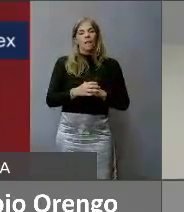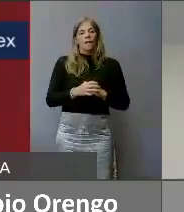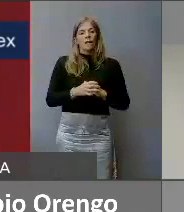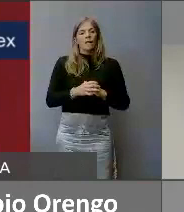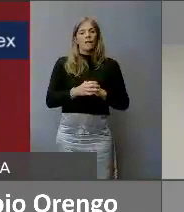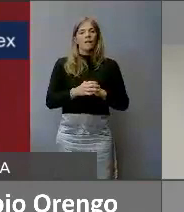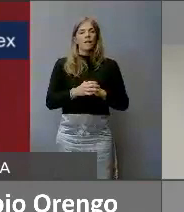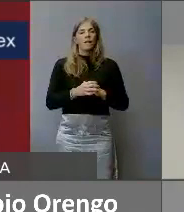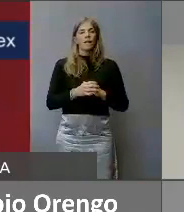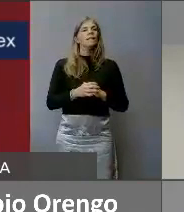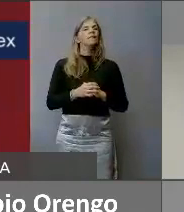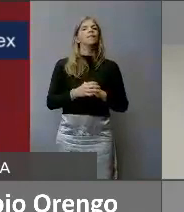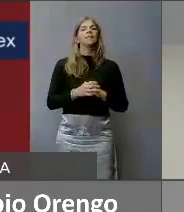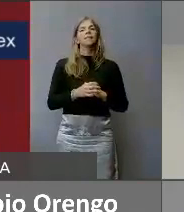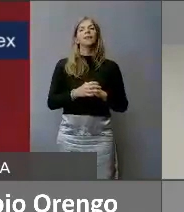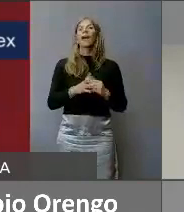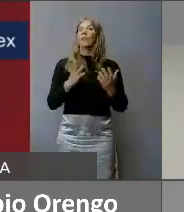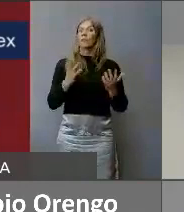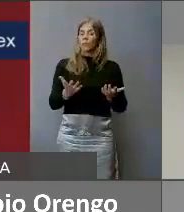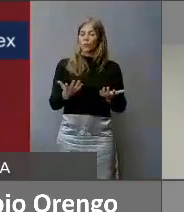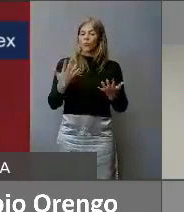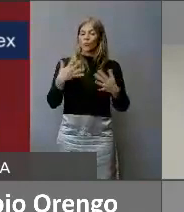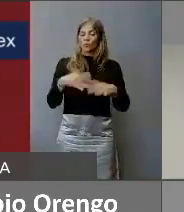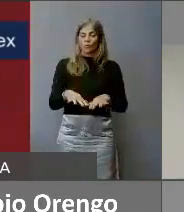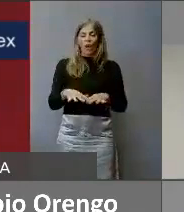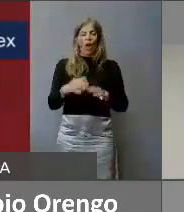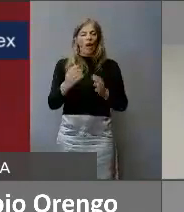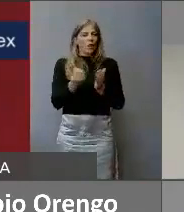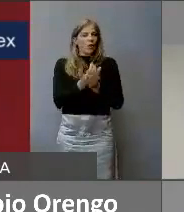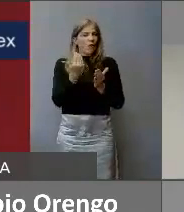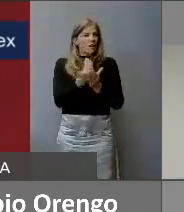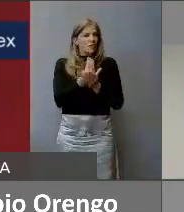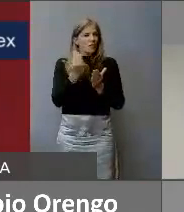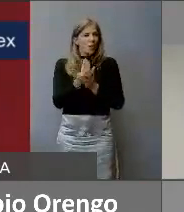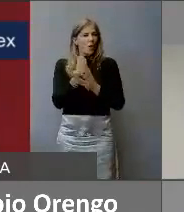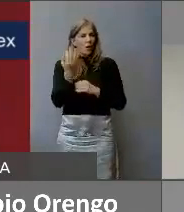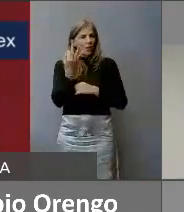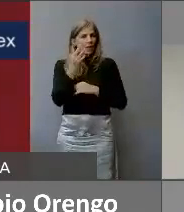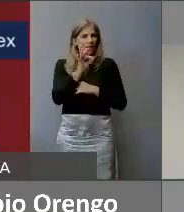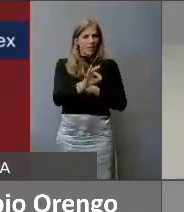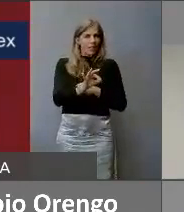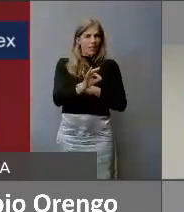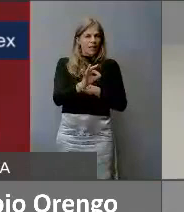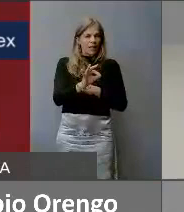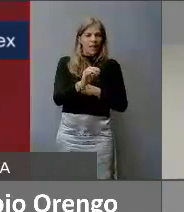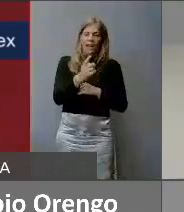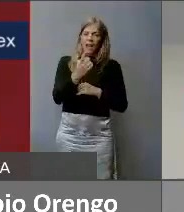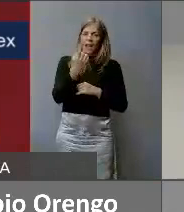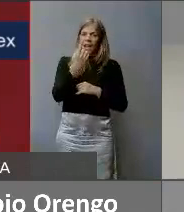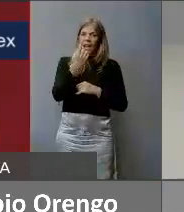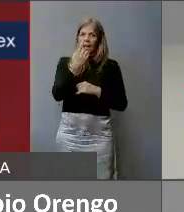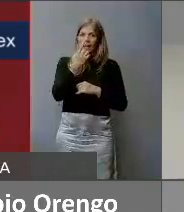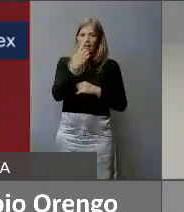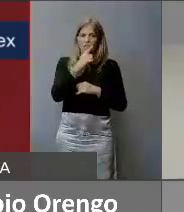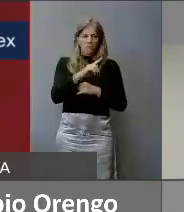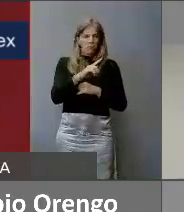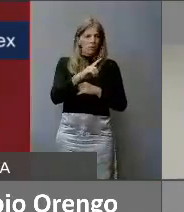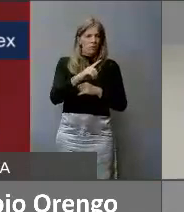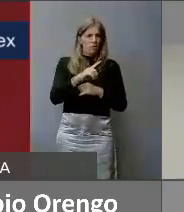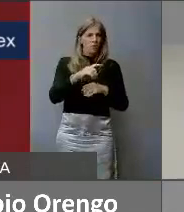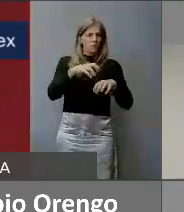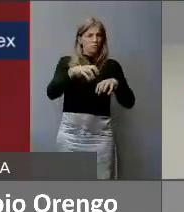condivise innovazioni particolari come cioè quelle delle paline enel che